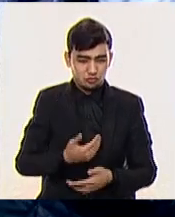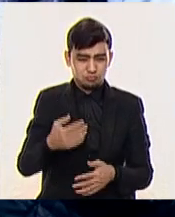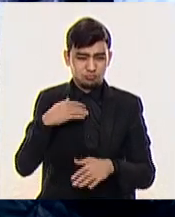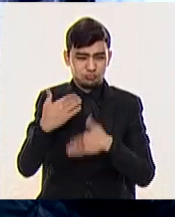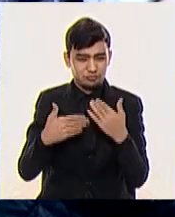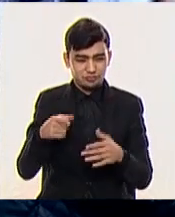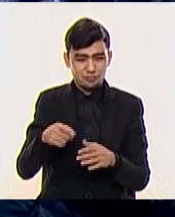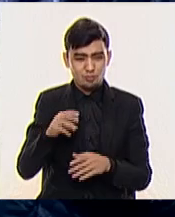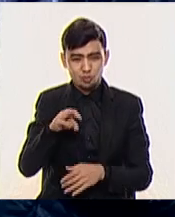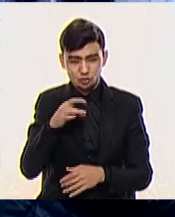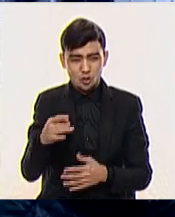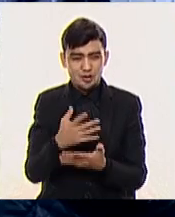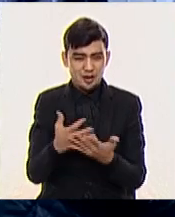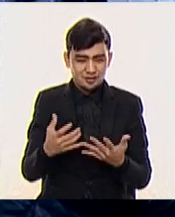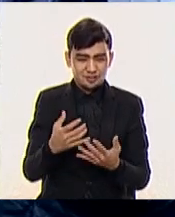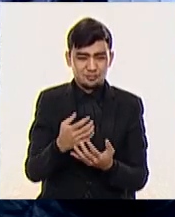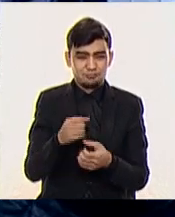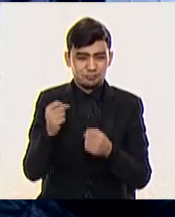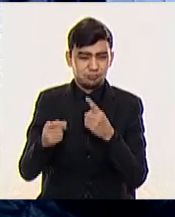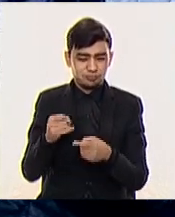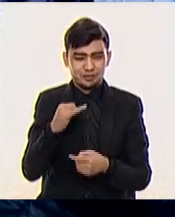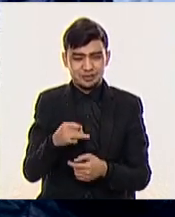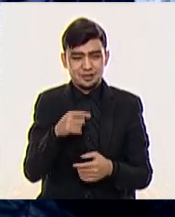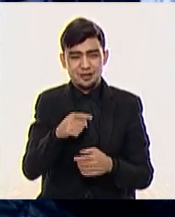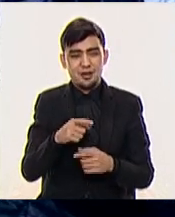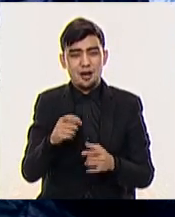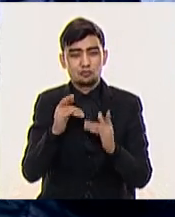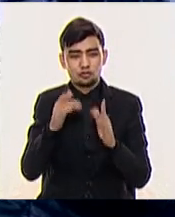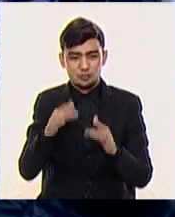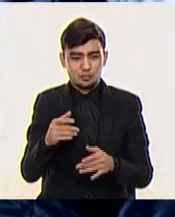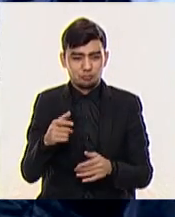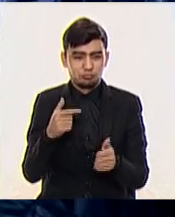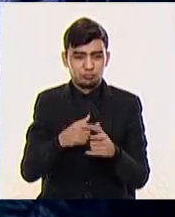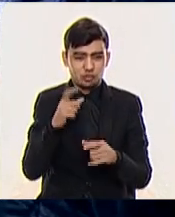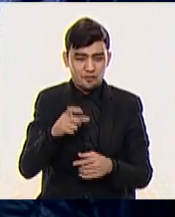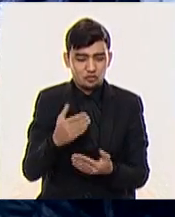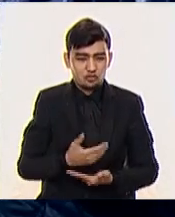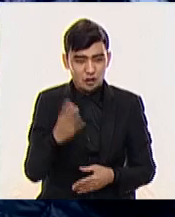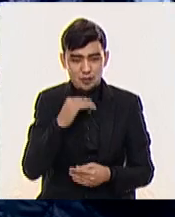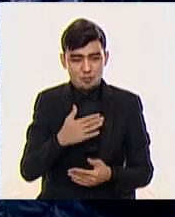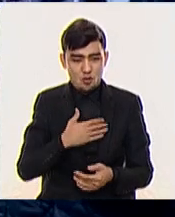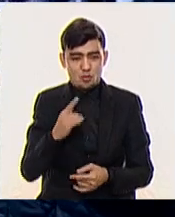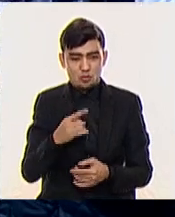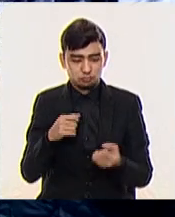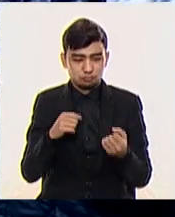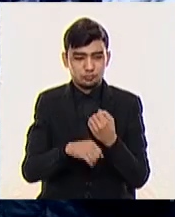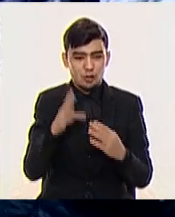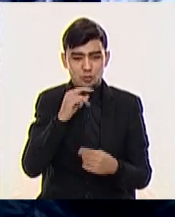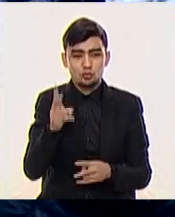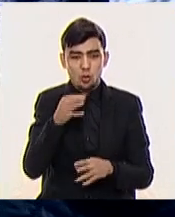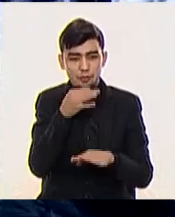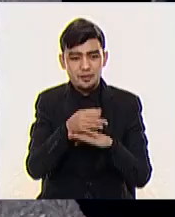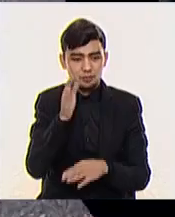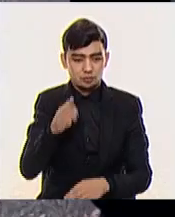На территории мусор, презервативы. Не дай бог в этом общежитии живет педофил. Возьмет и затащит моего ребенка. Кто за это